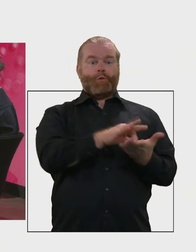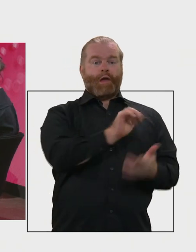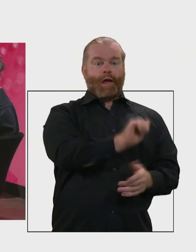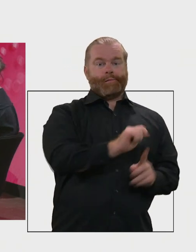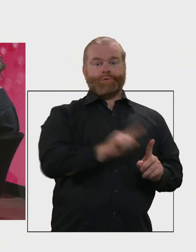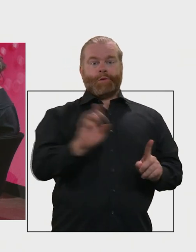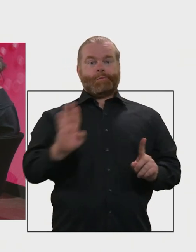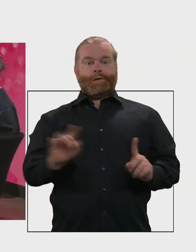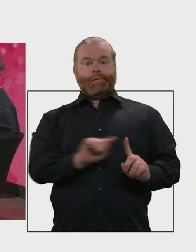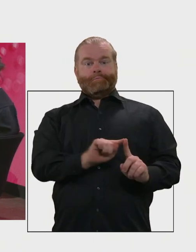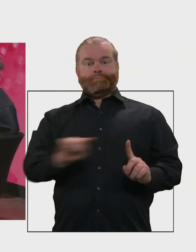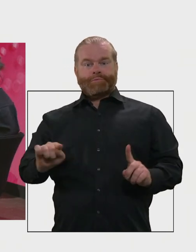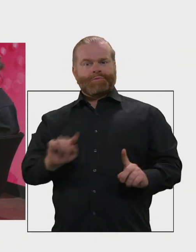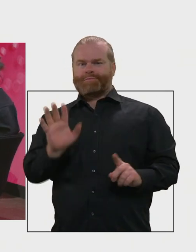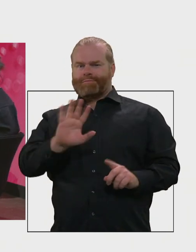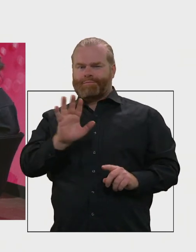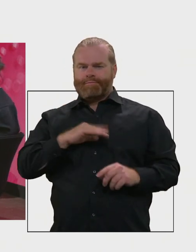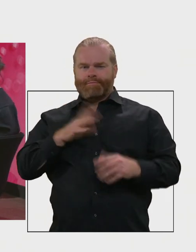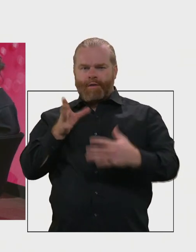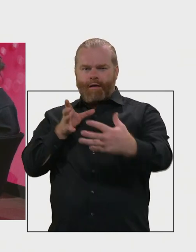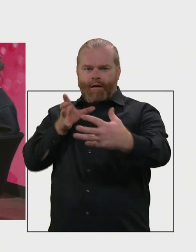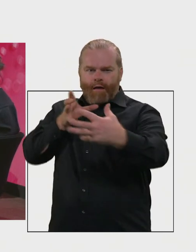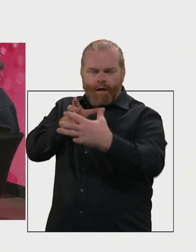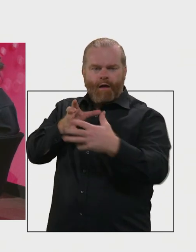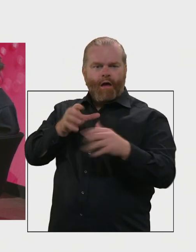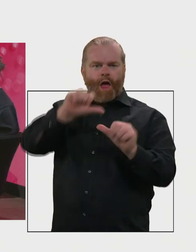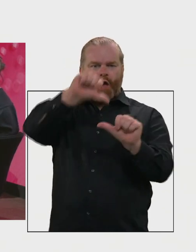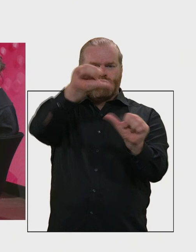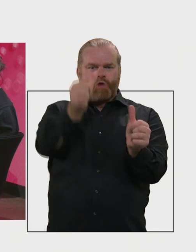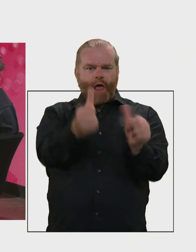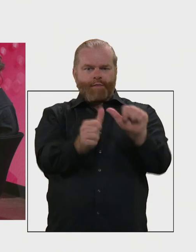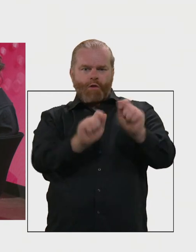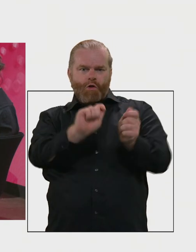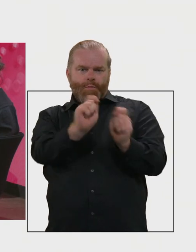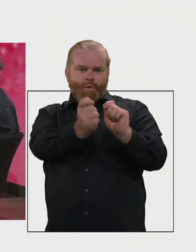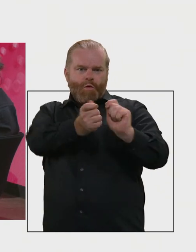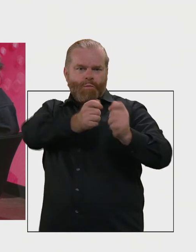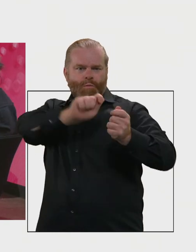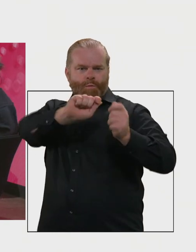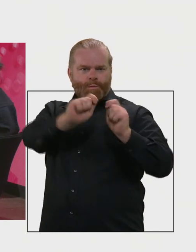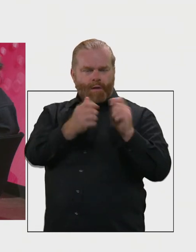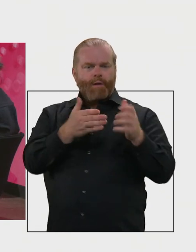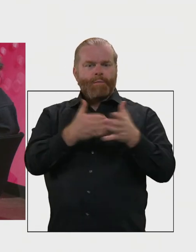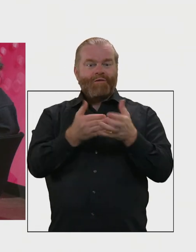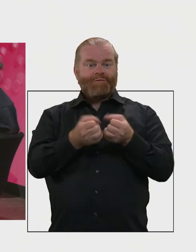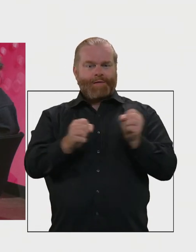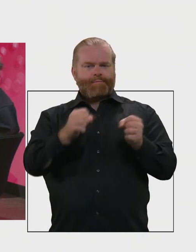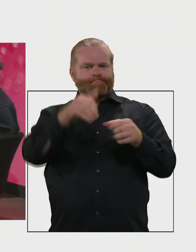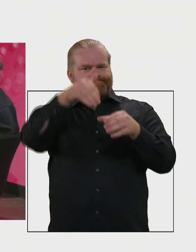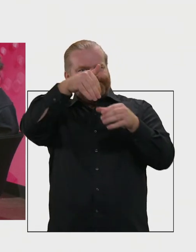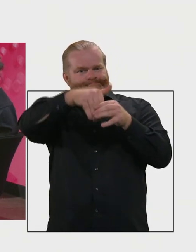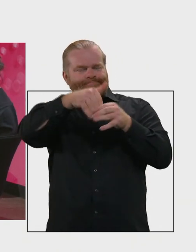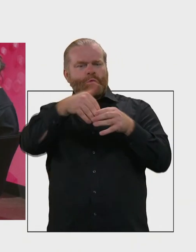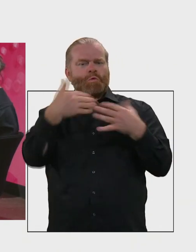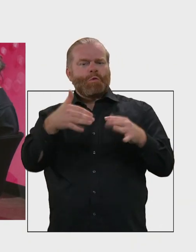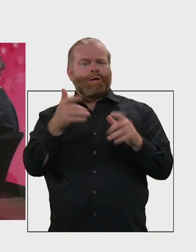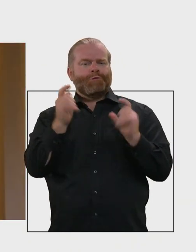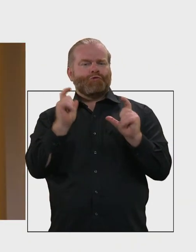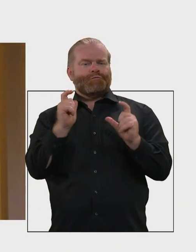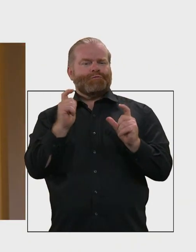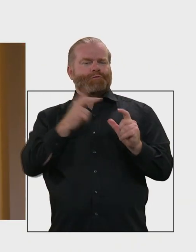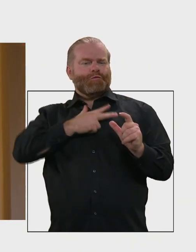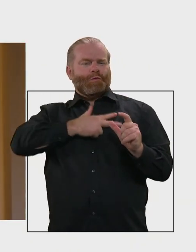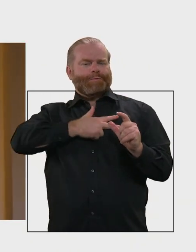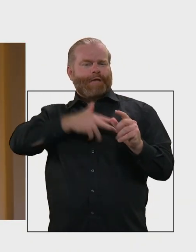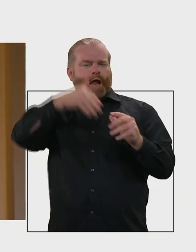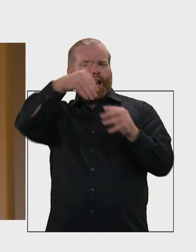tiefe soziale Dimension und ist nebenbei auch ein Recht, das alle Menschen haben. Okay. Friedrun, wir